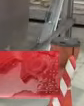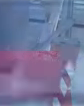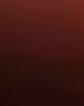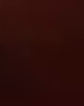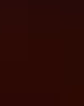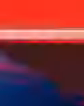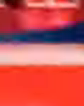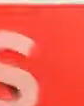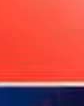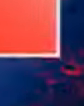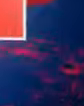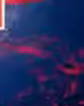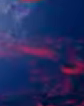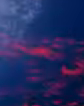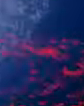составляющих?